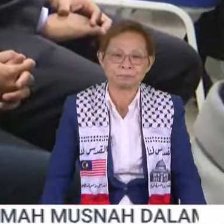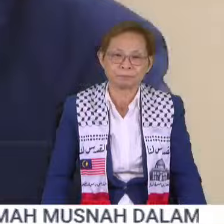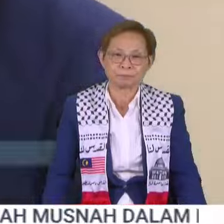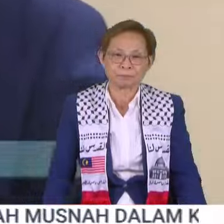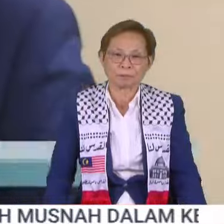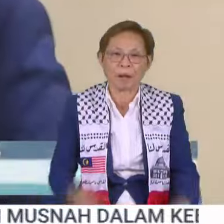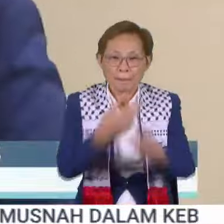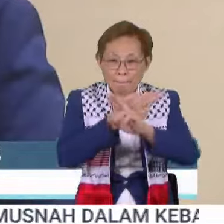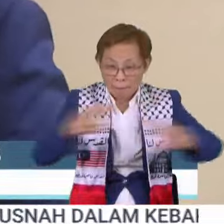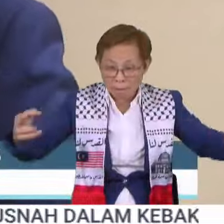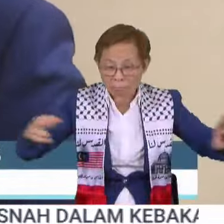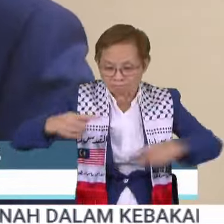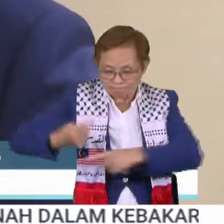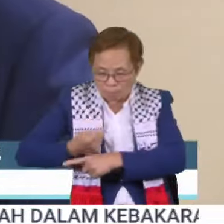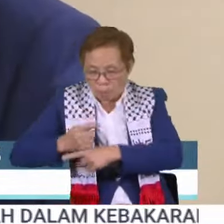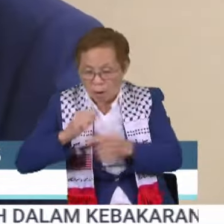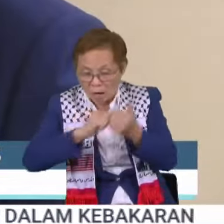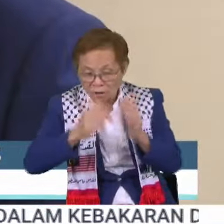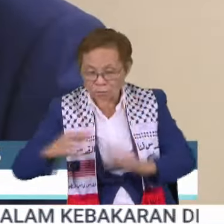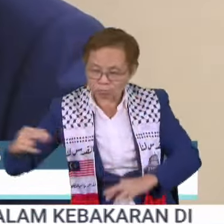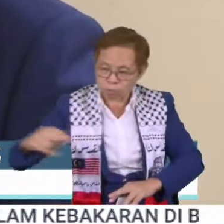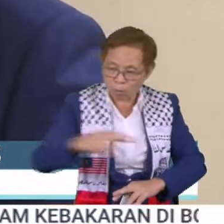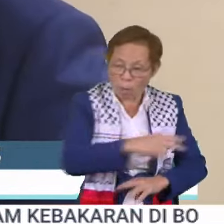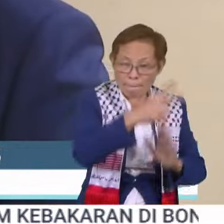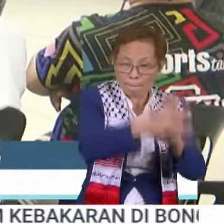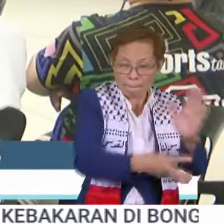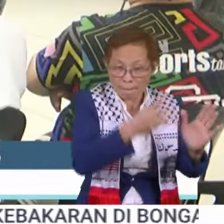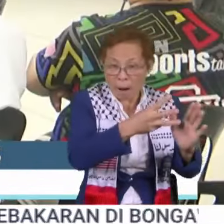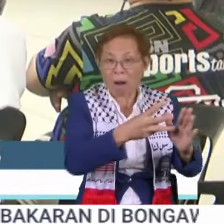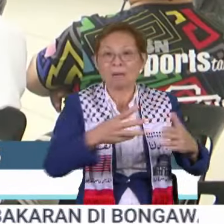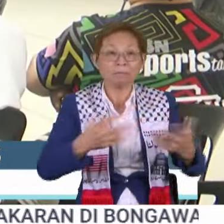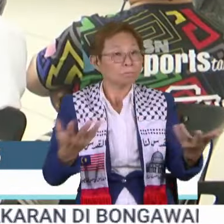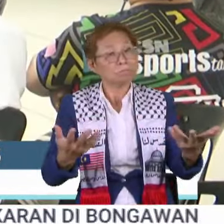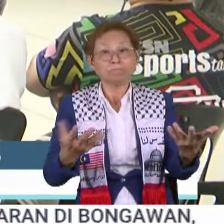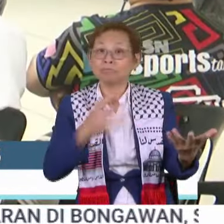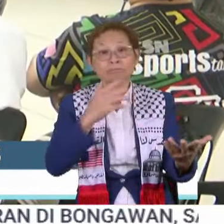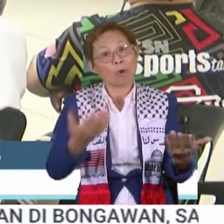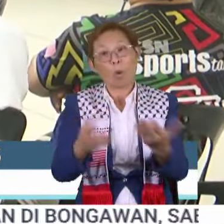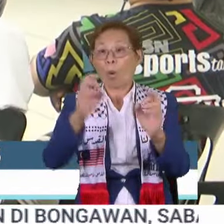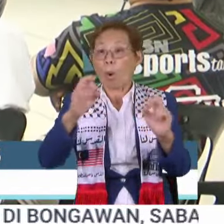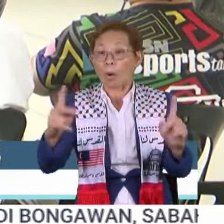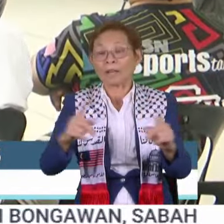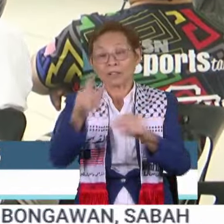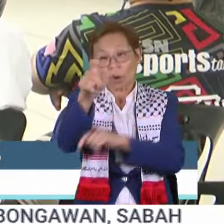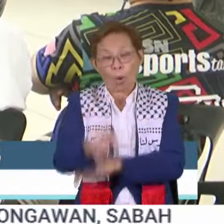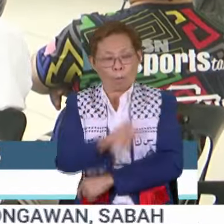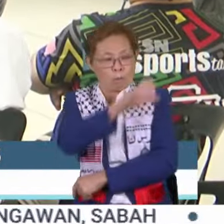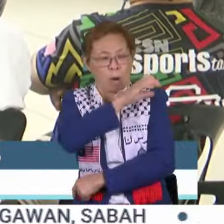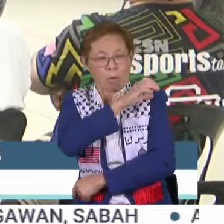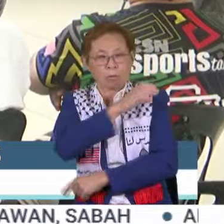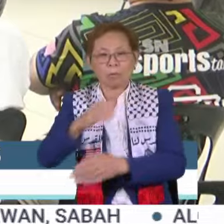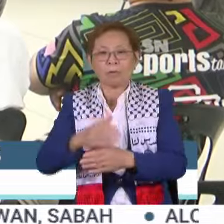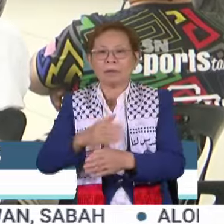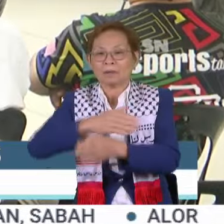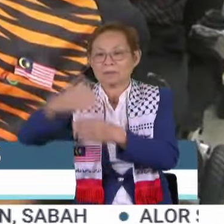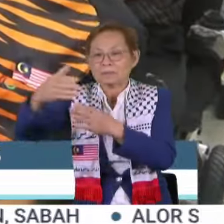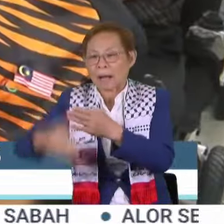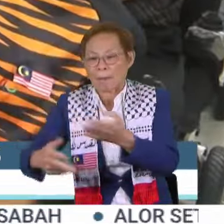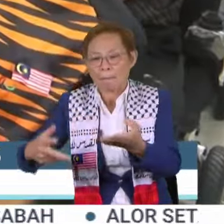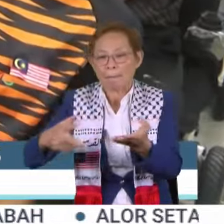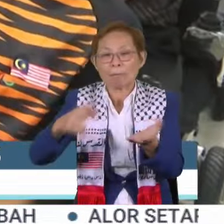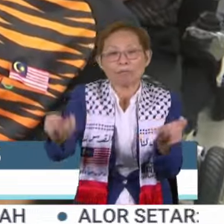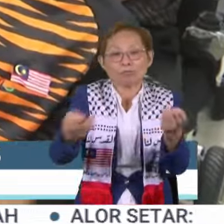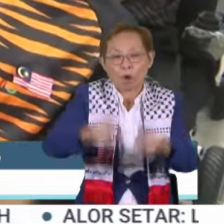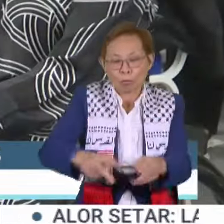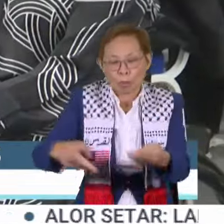Sementara itu, persiapan dan latihan atlet perenang para negara tidak terjejas meskipun salah seorang jurulatih telah ditamatkan kontrak